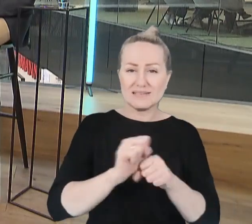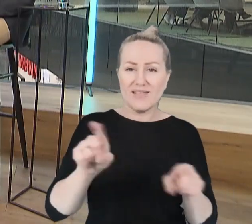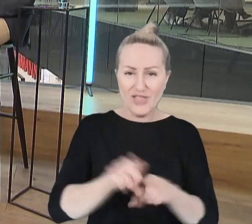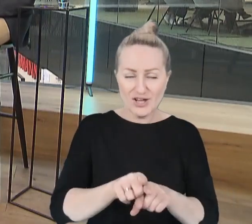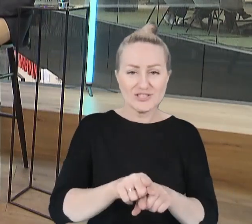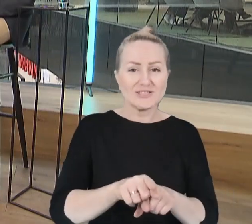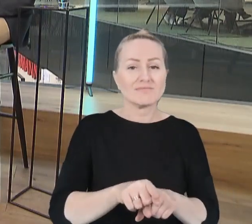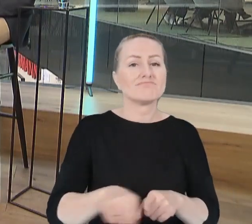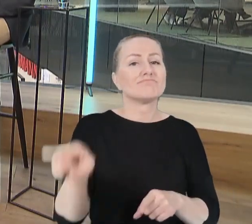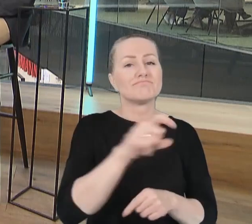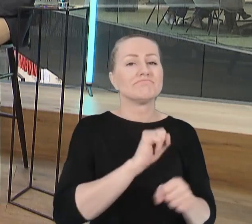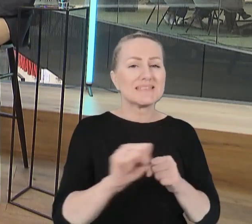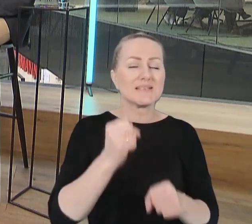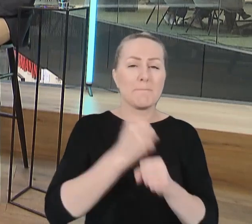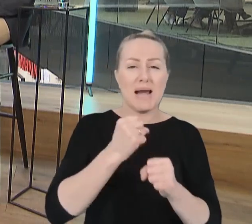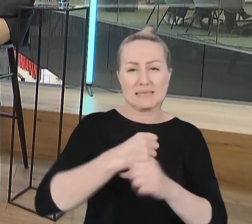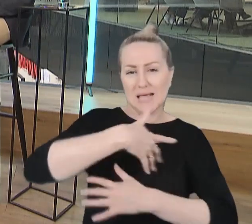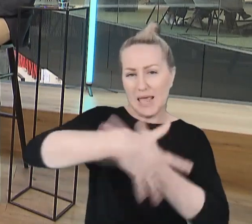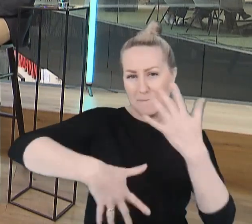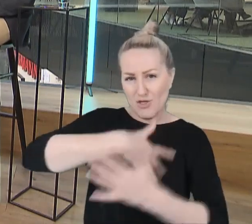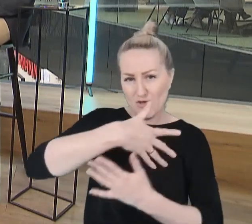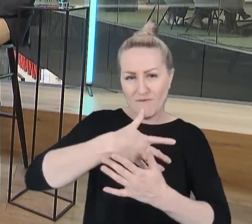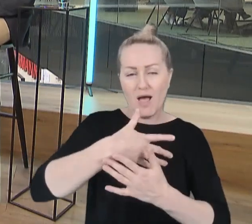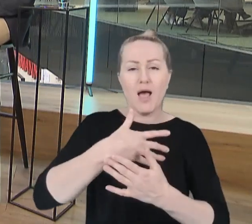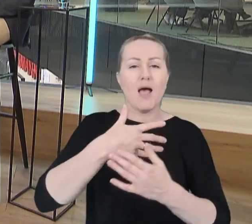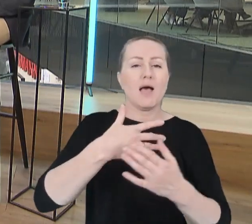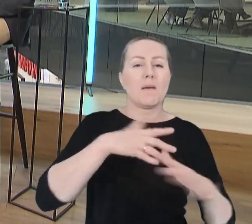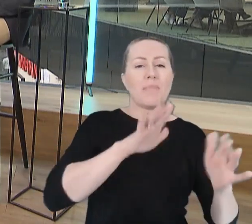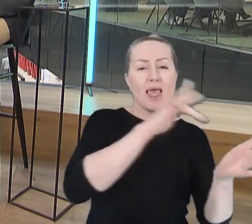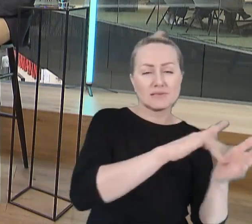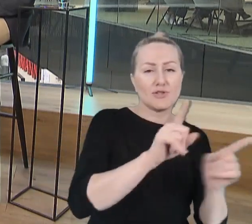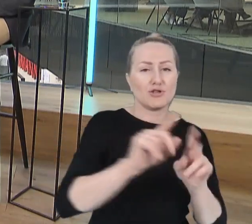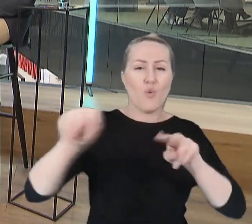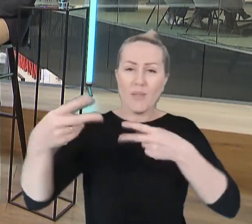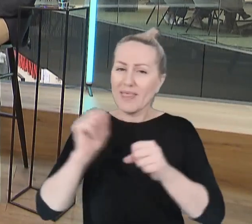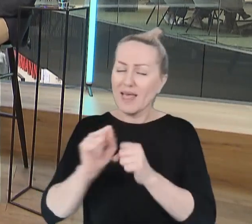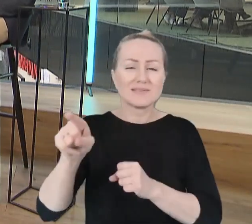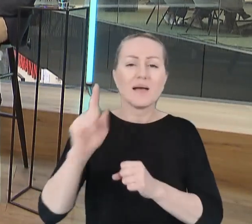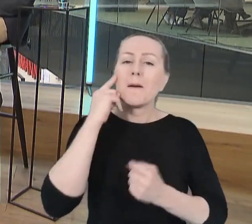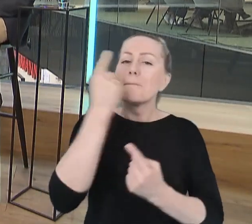praca hybrydowa u was występuje. Jak to myślałeś, projektowałeś?